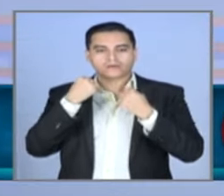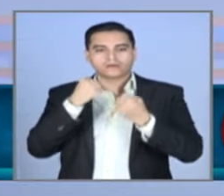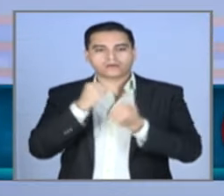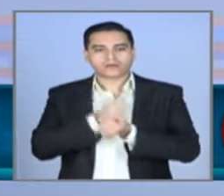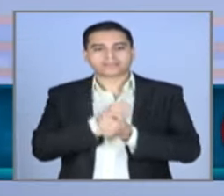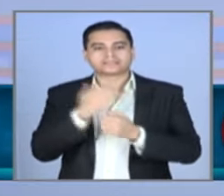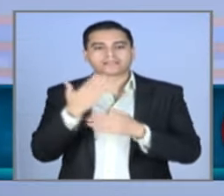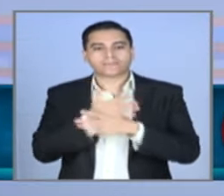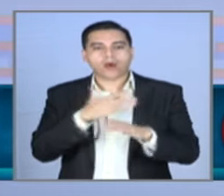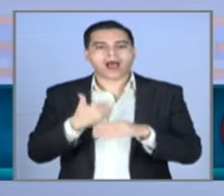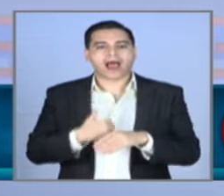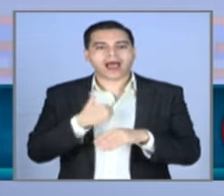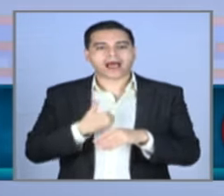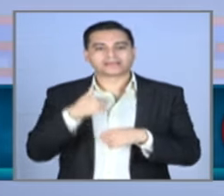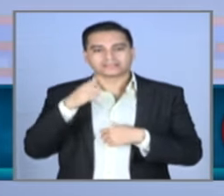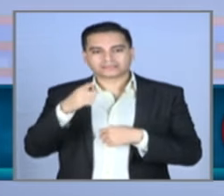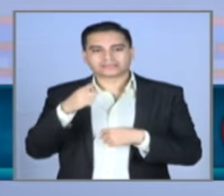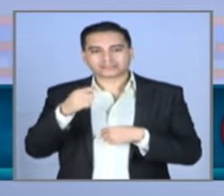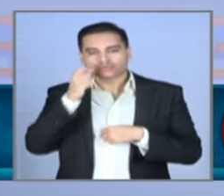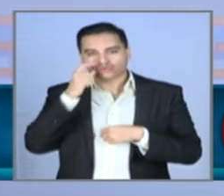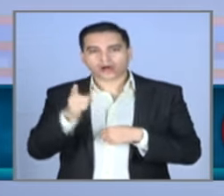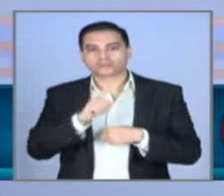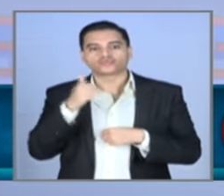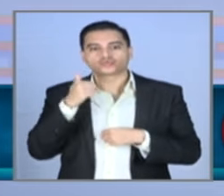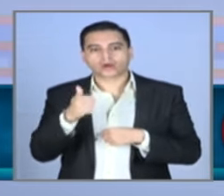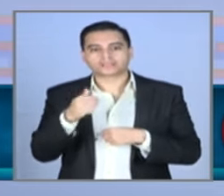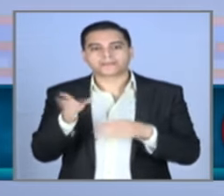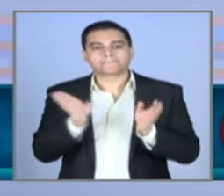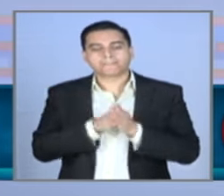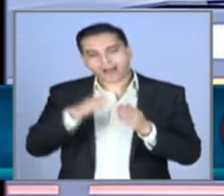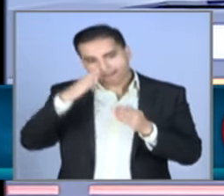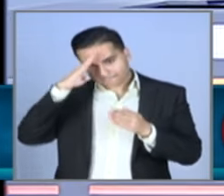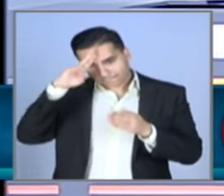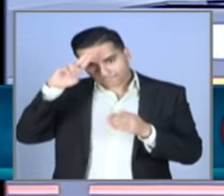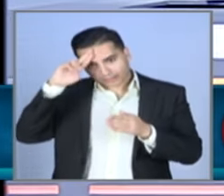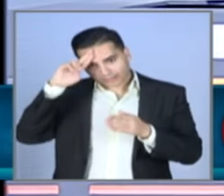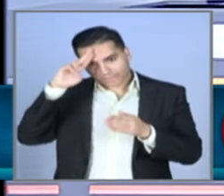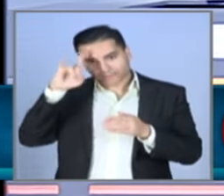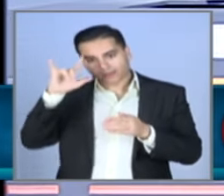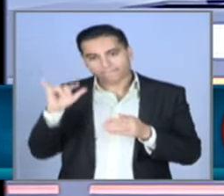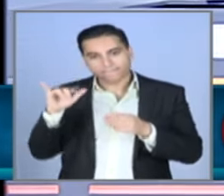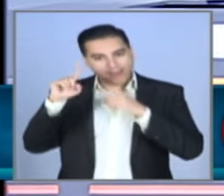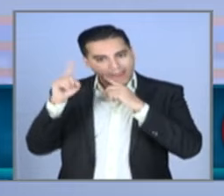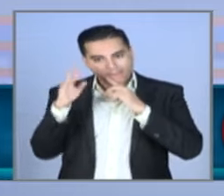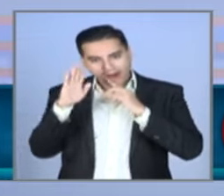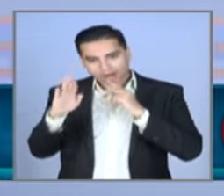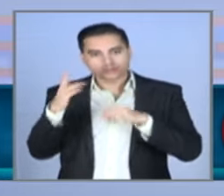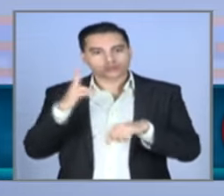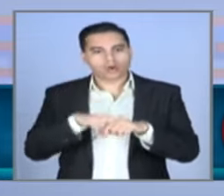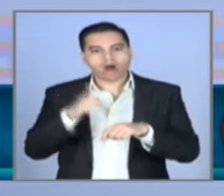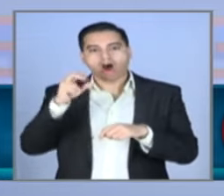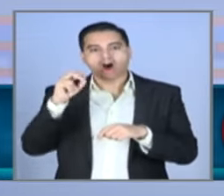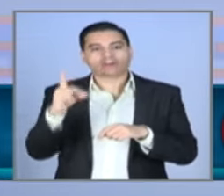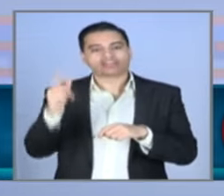هما كانوا شاكين في سوء نيته. منهم مين بقى المماليك دول؟ بيبرس. أكتاي